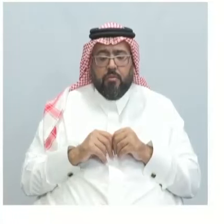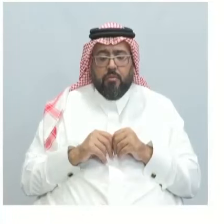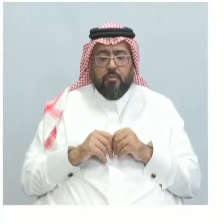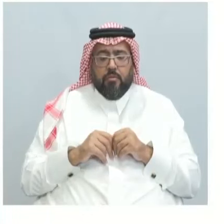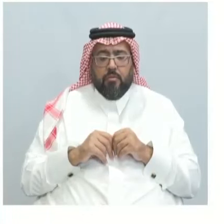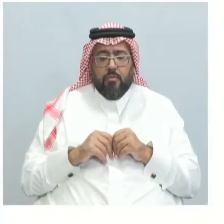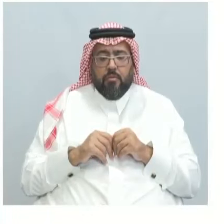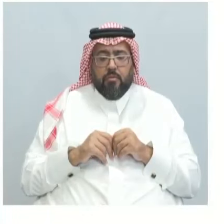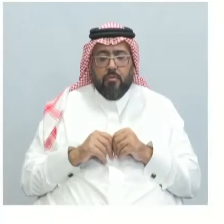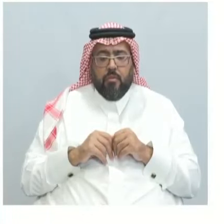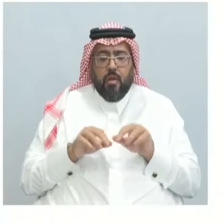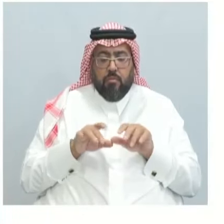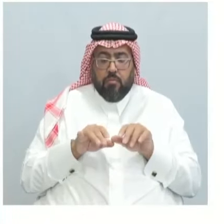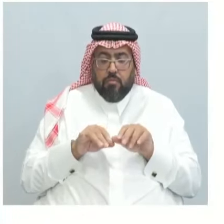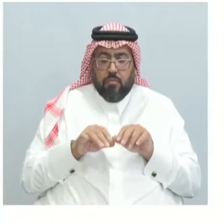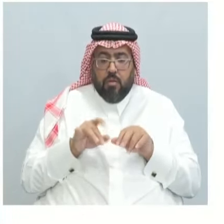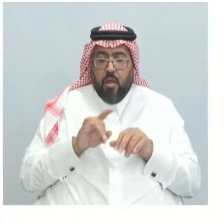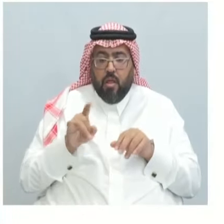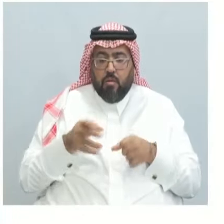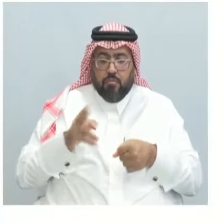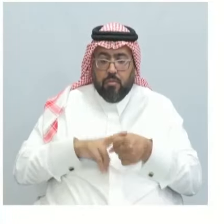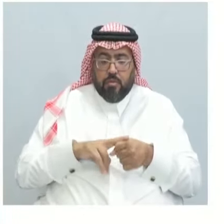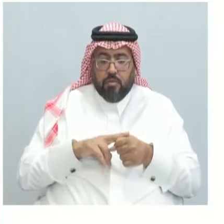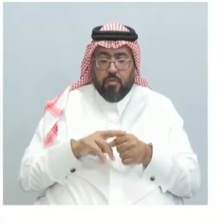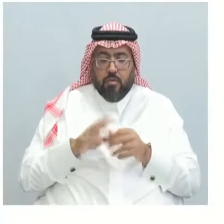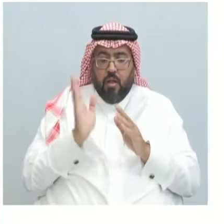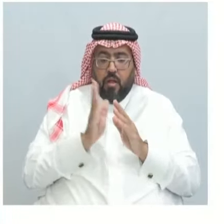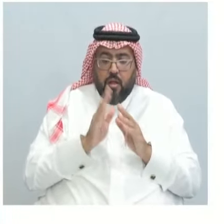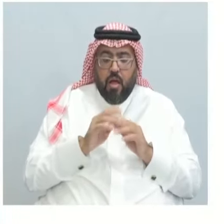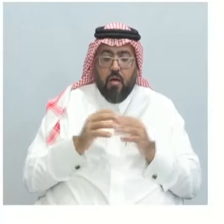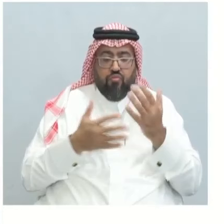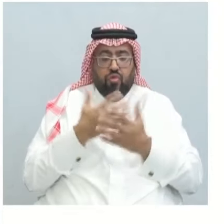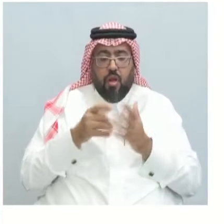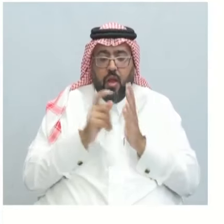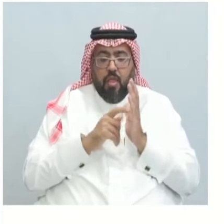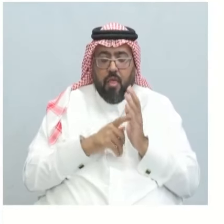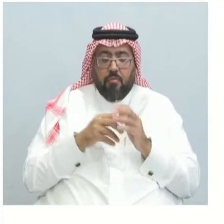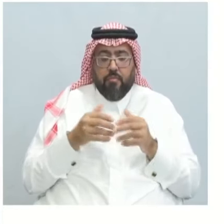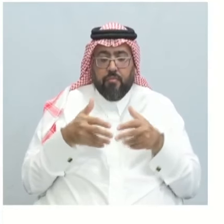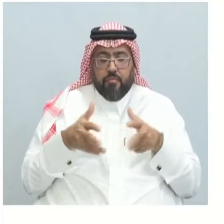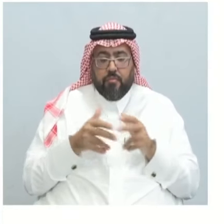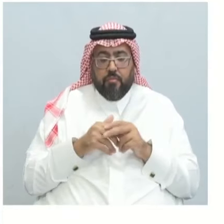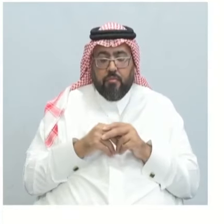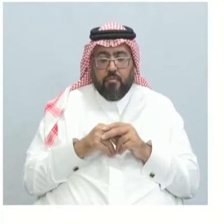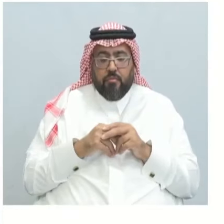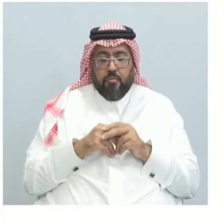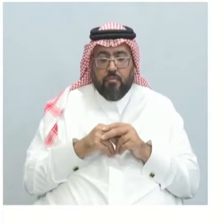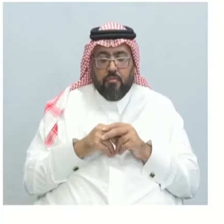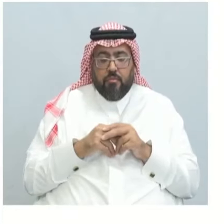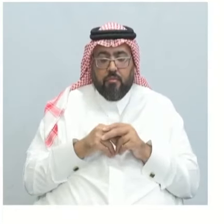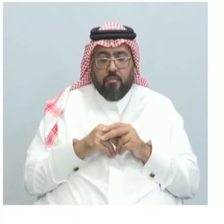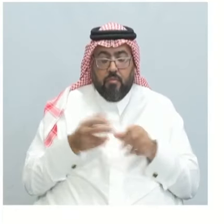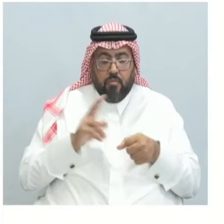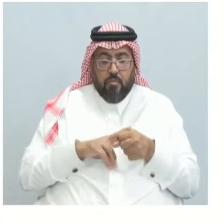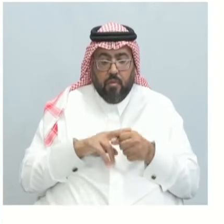المفاتيح الحاسب لا يعيد التشغيل ايضا هذه احد مشاكل نظام التشغيل اذا لم تتم